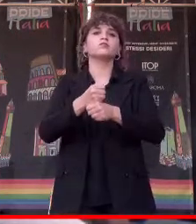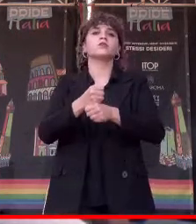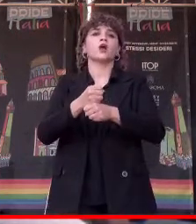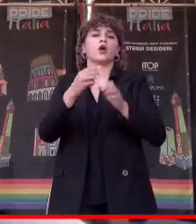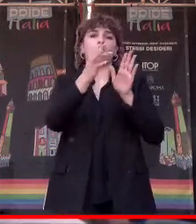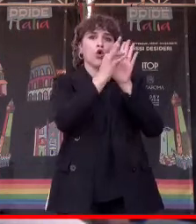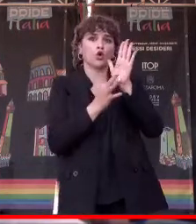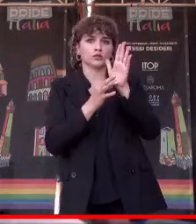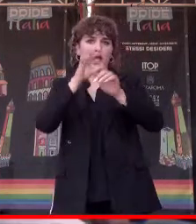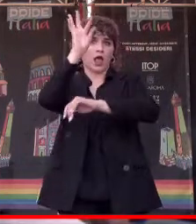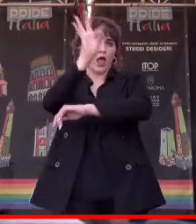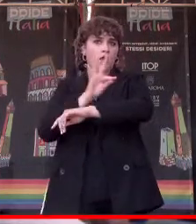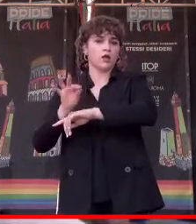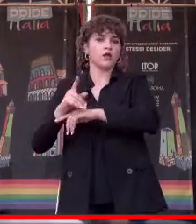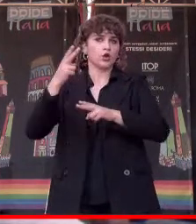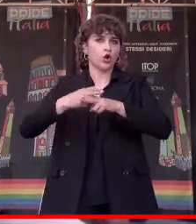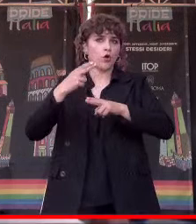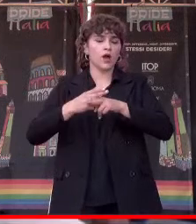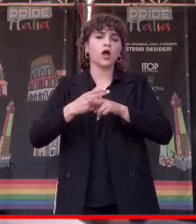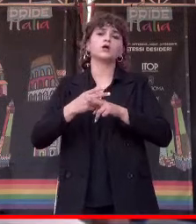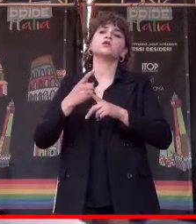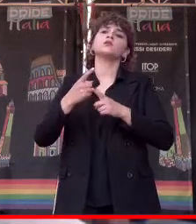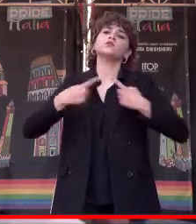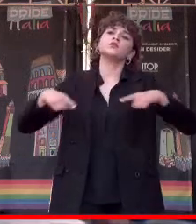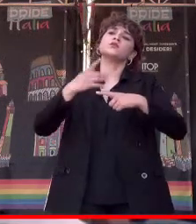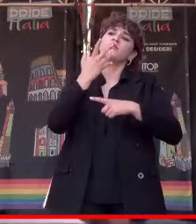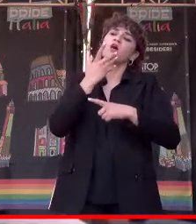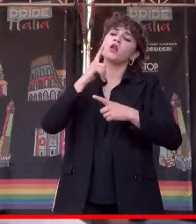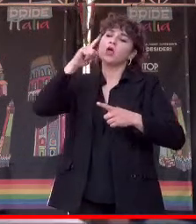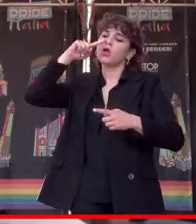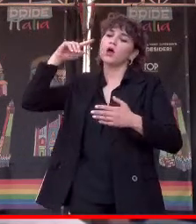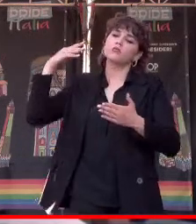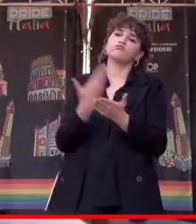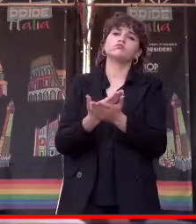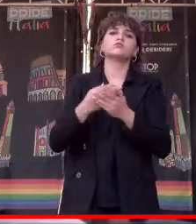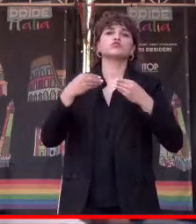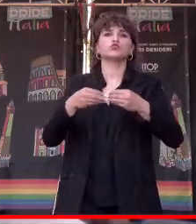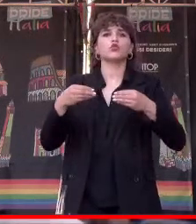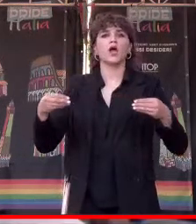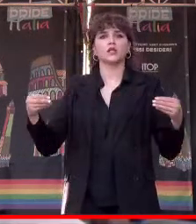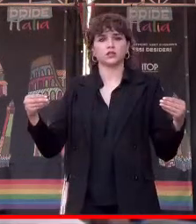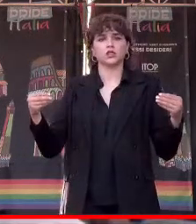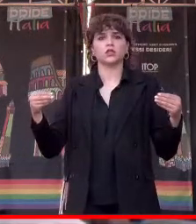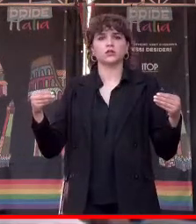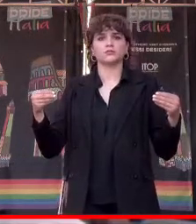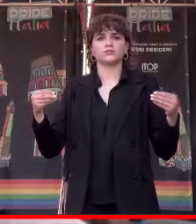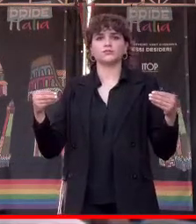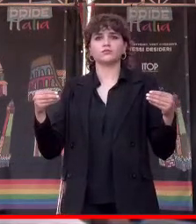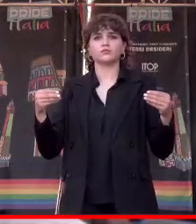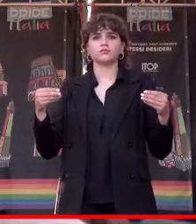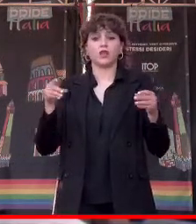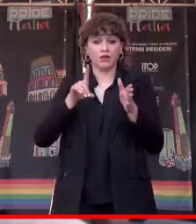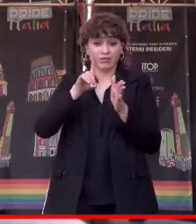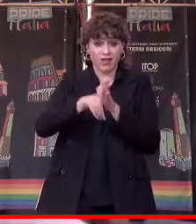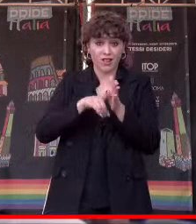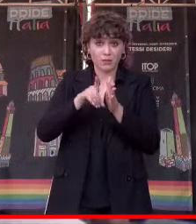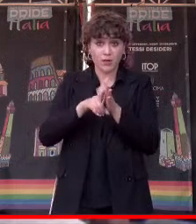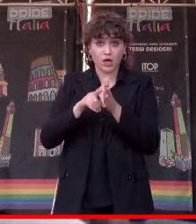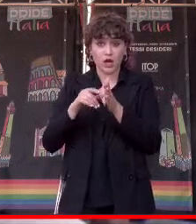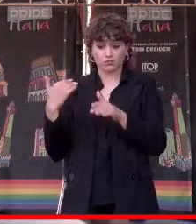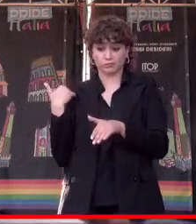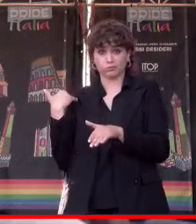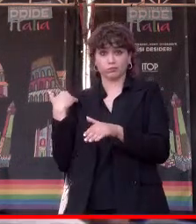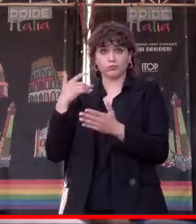piccolo di adeguare anche noi questi strumenti. Nella delibera che si citava, che ha approvato di recente il